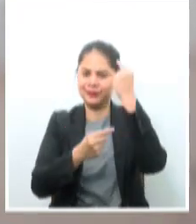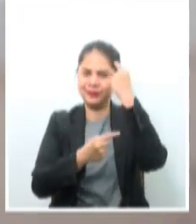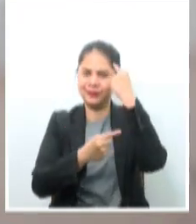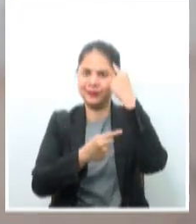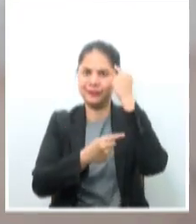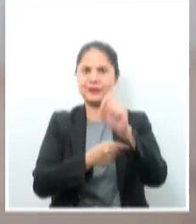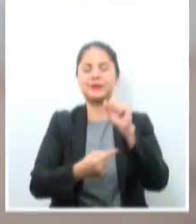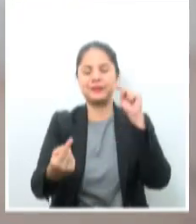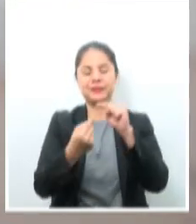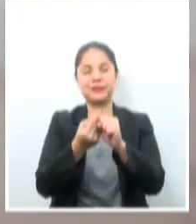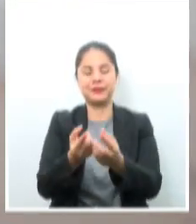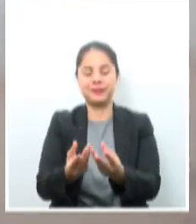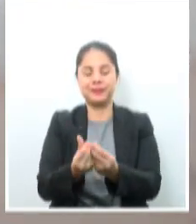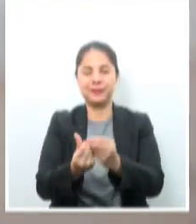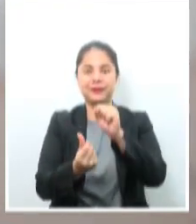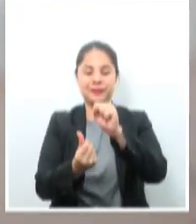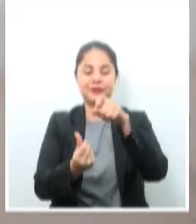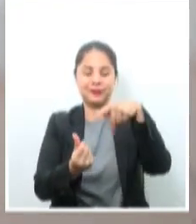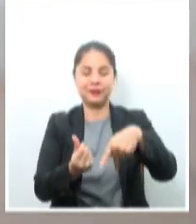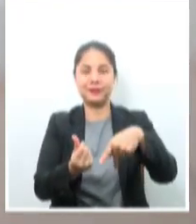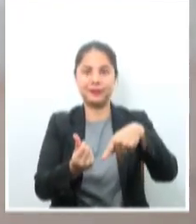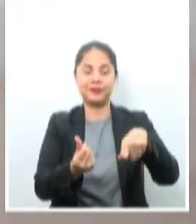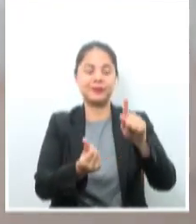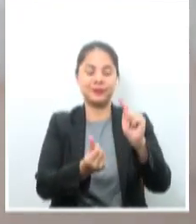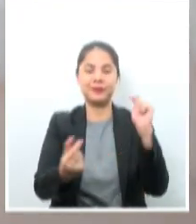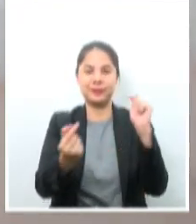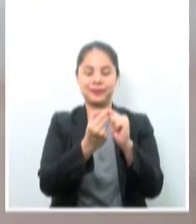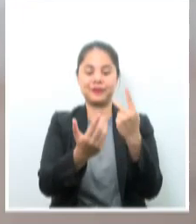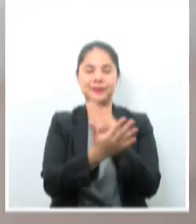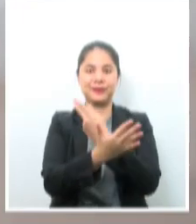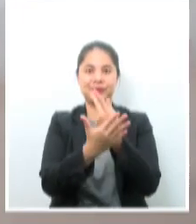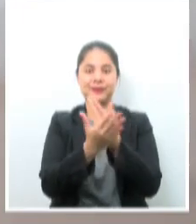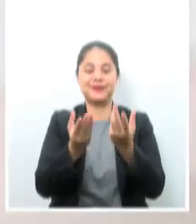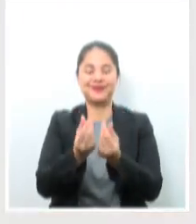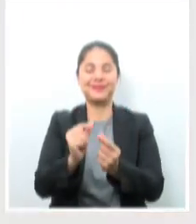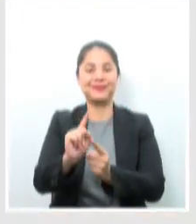สำนักงานเขตพื้นที่การศึกษาประถมศึกษากาญจนบุรีเขต1